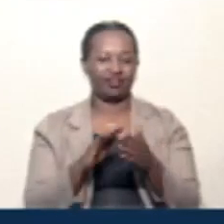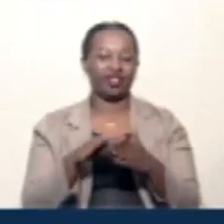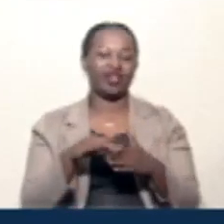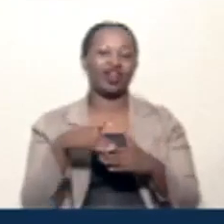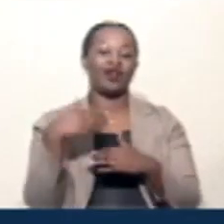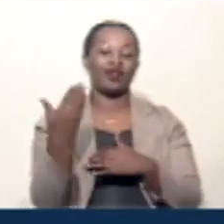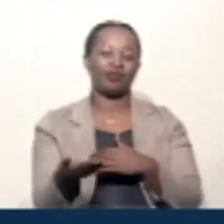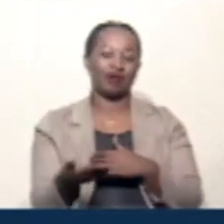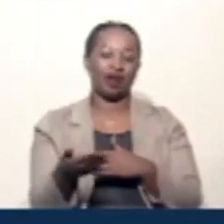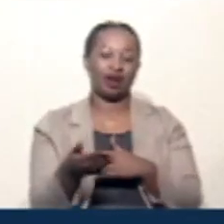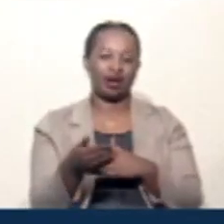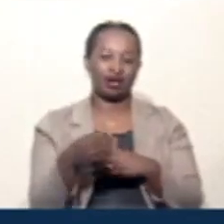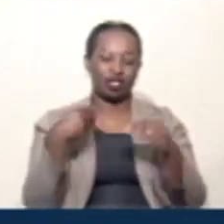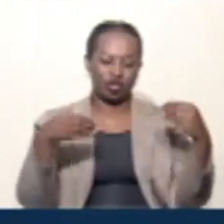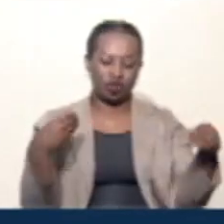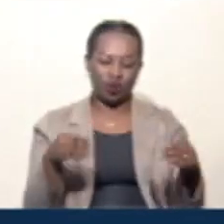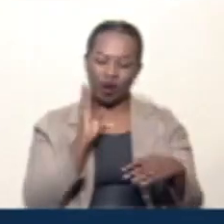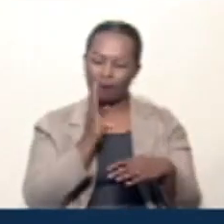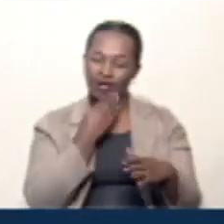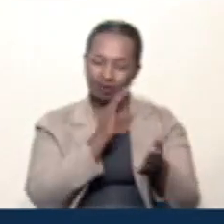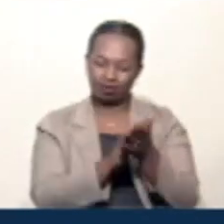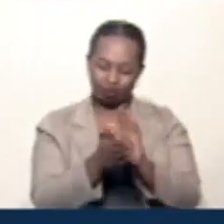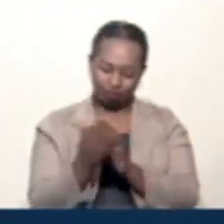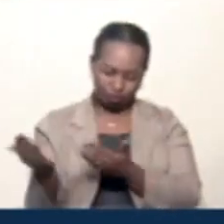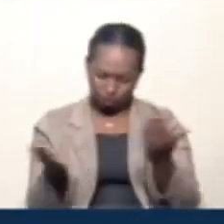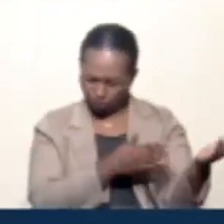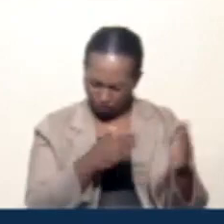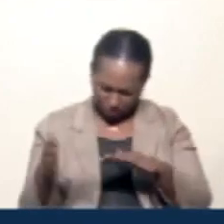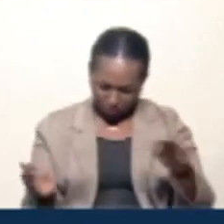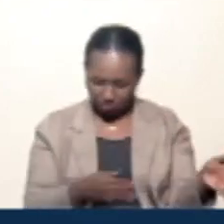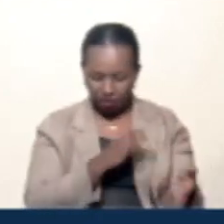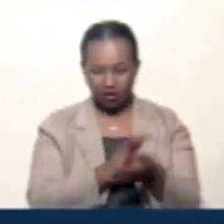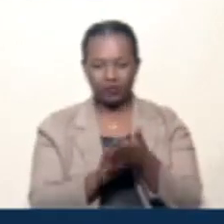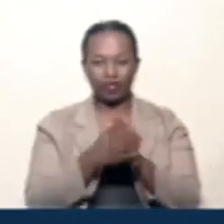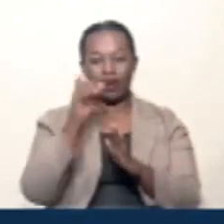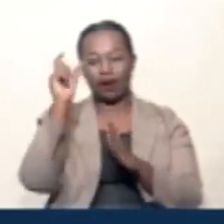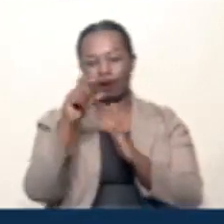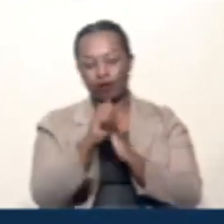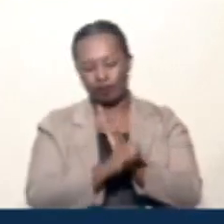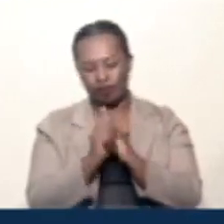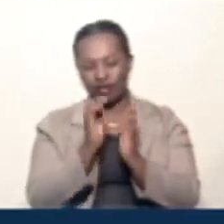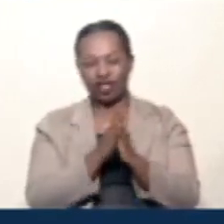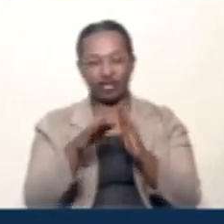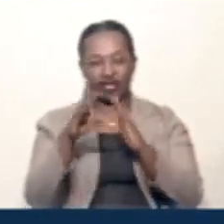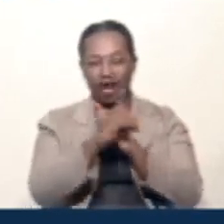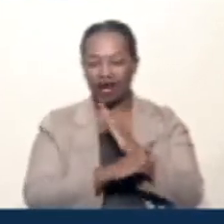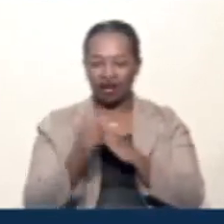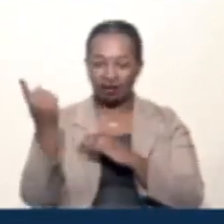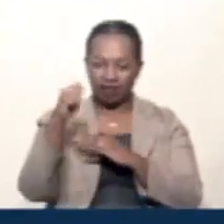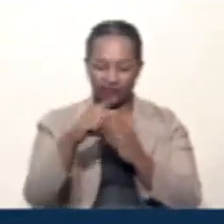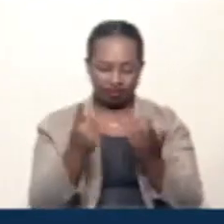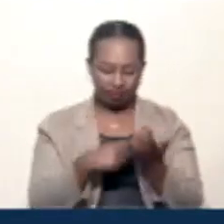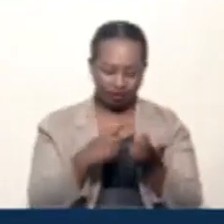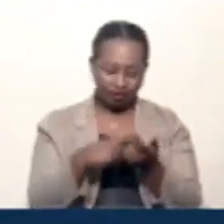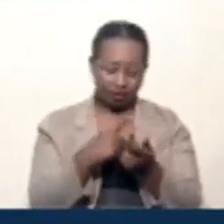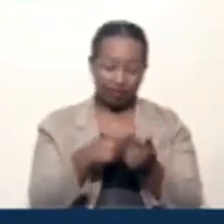Nyuma bavidura nino soko amazi ashiramo, abantu bo ku murenge n'akarere baraza barabara, ariko